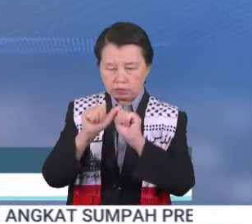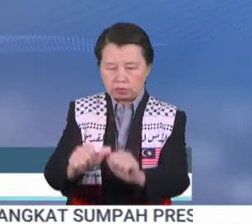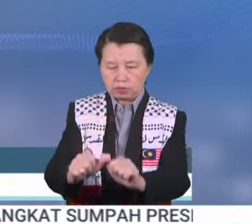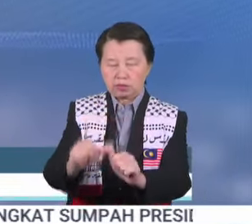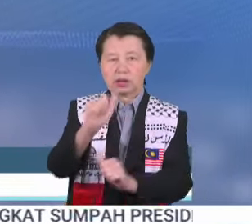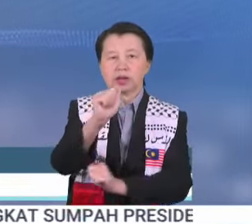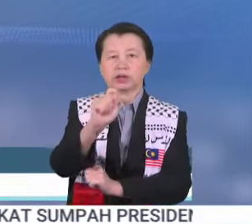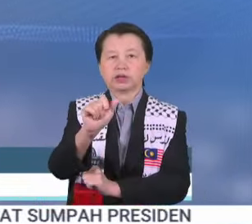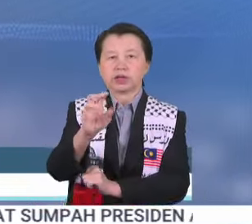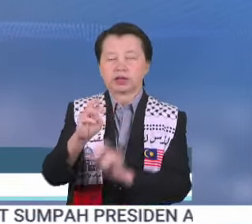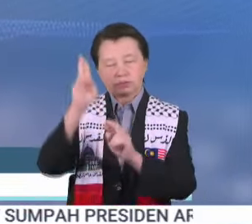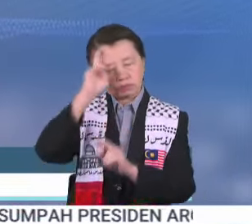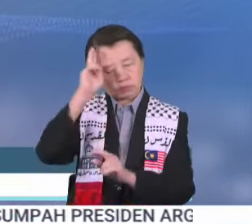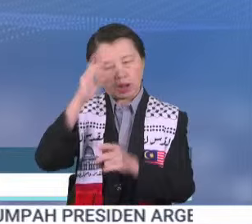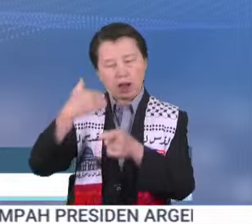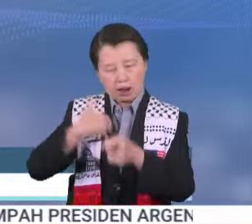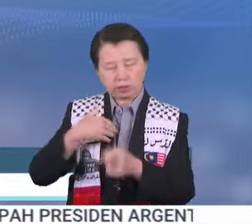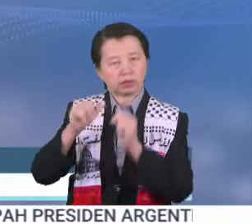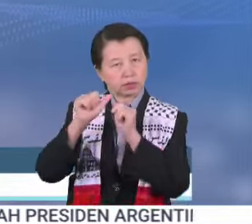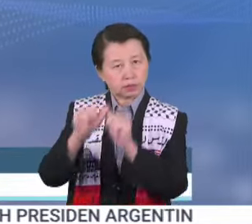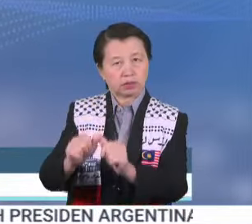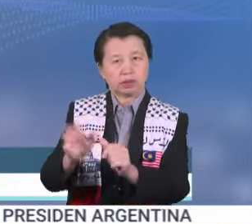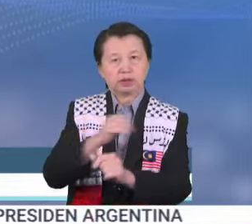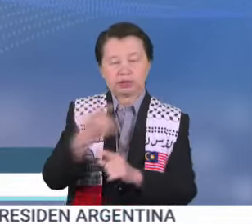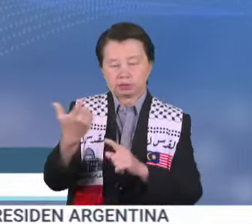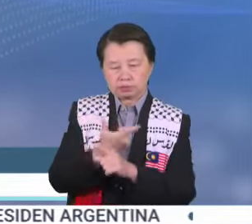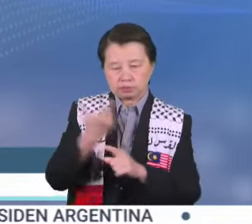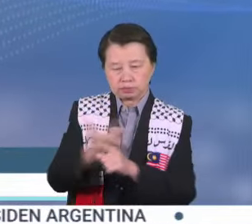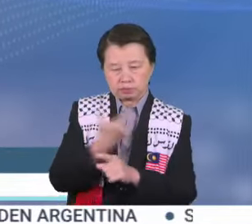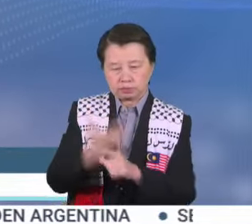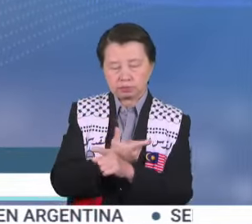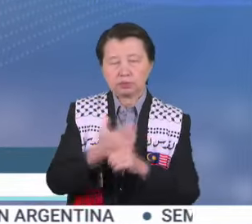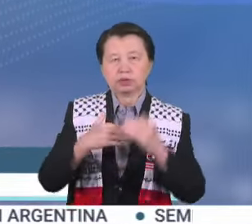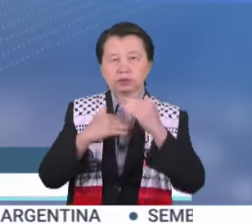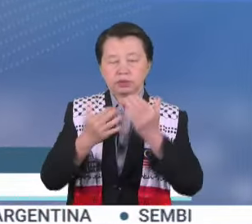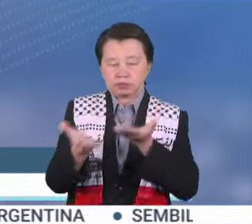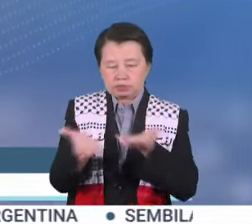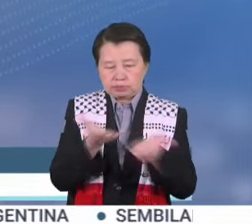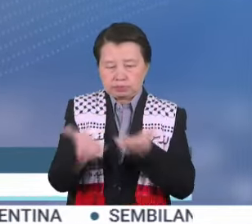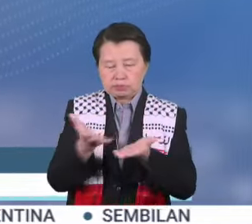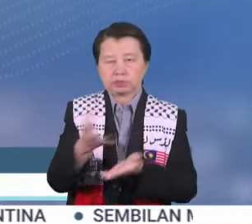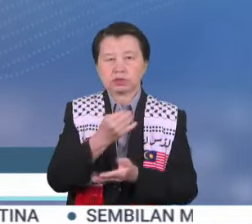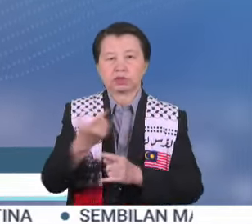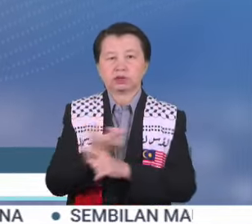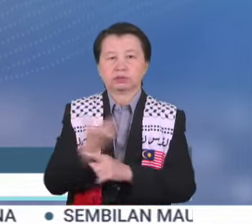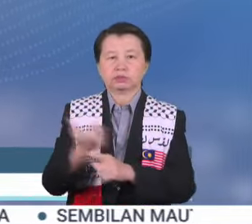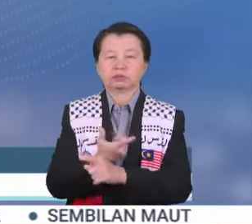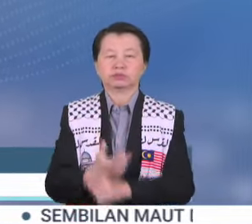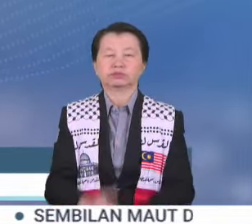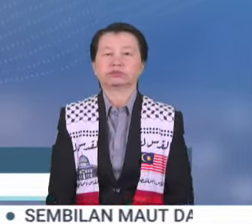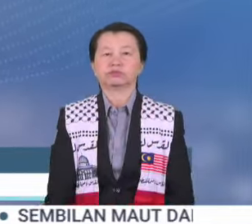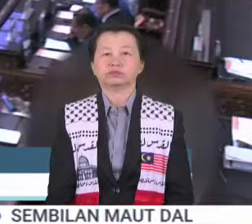ATM sedia ada selain memperkasa melalui latihan di peringkat perkhidmatan dan